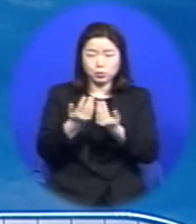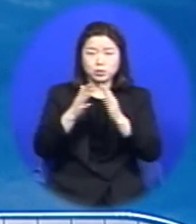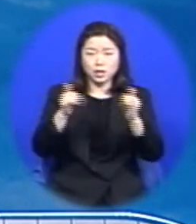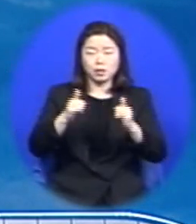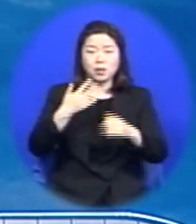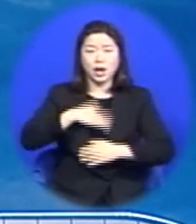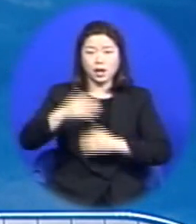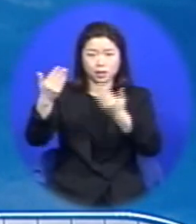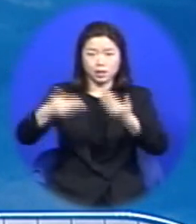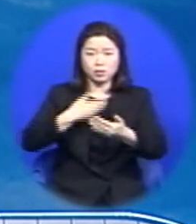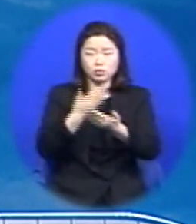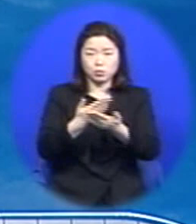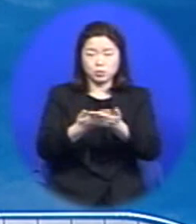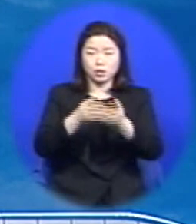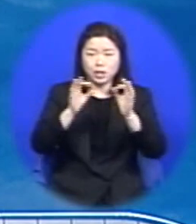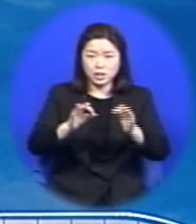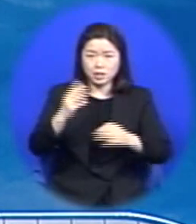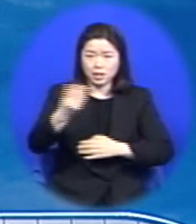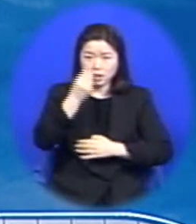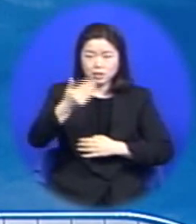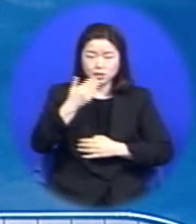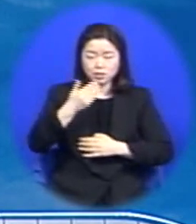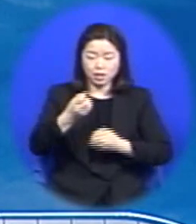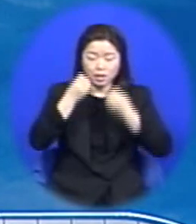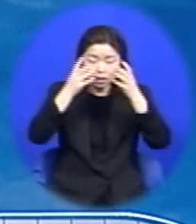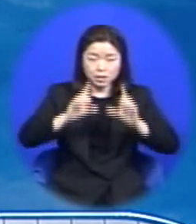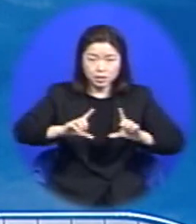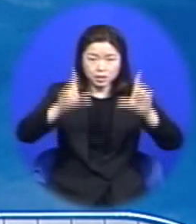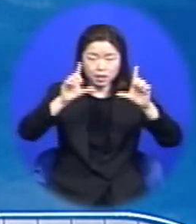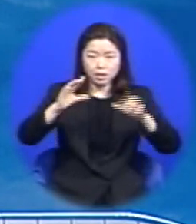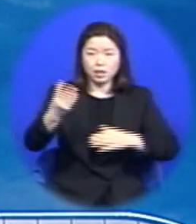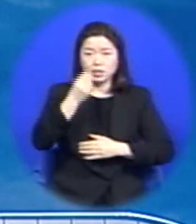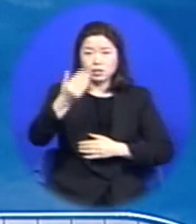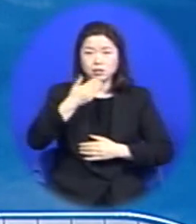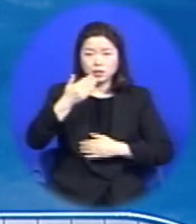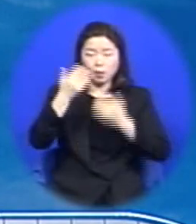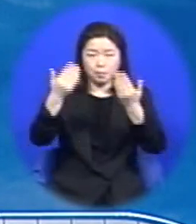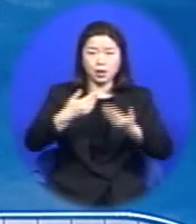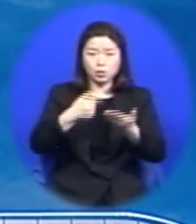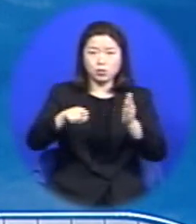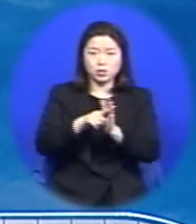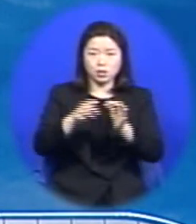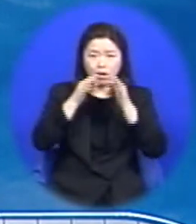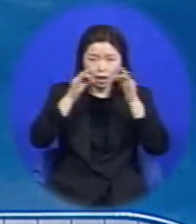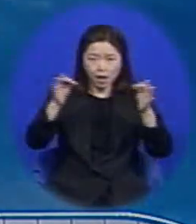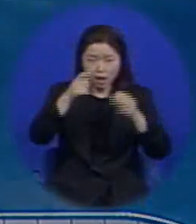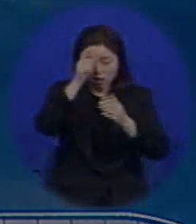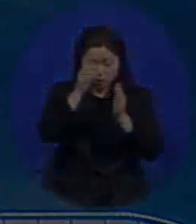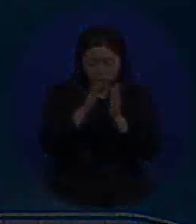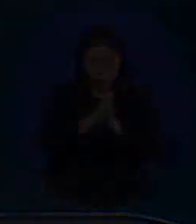주옵소서. 이제 우리 성찬 새해 첫 주일 성찬을 받기 위해서 다 같이 통성으로 기도하겠습니다.